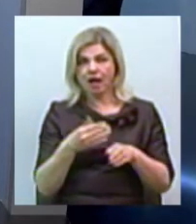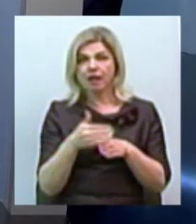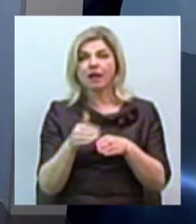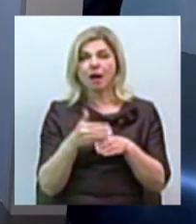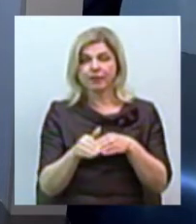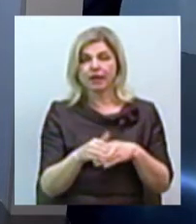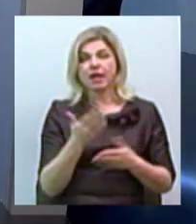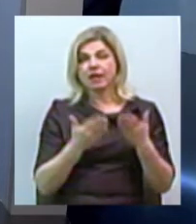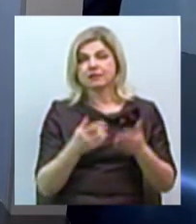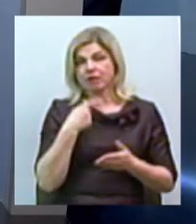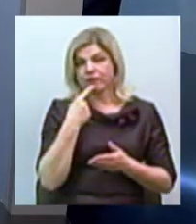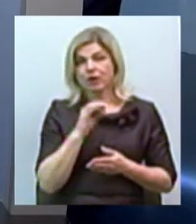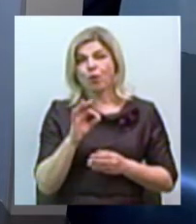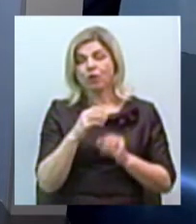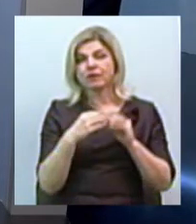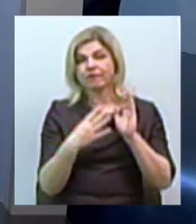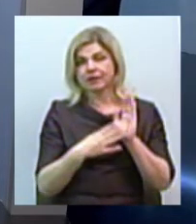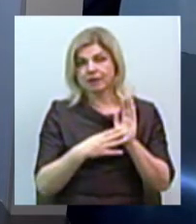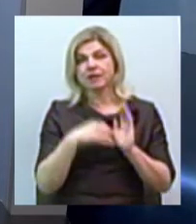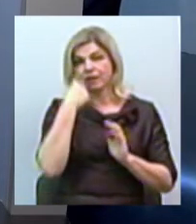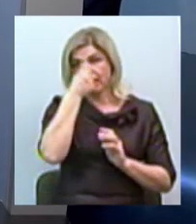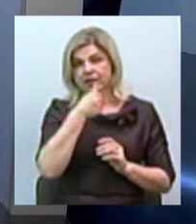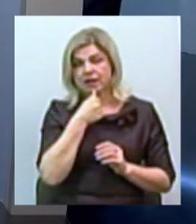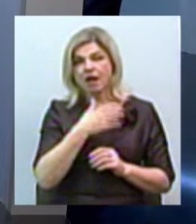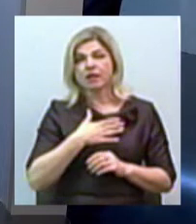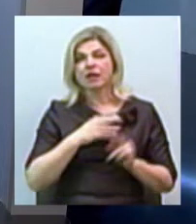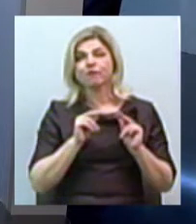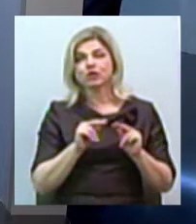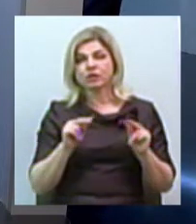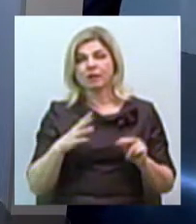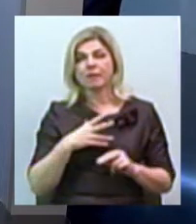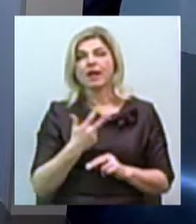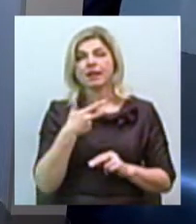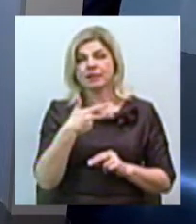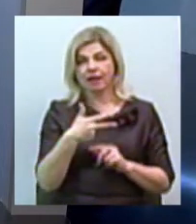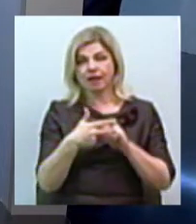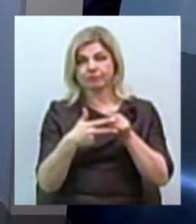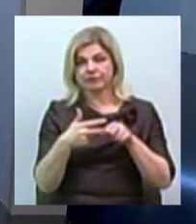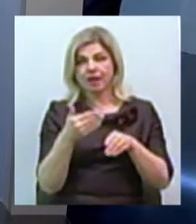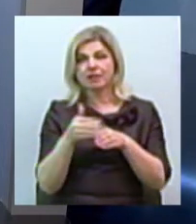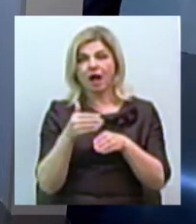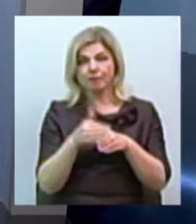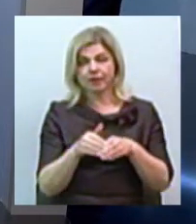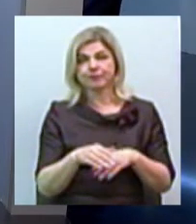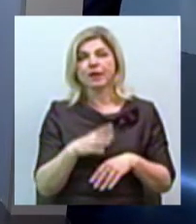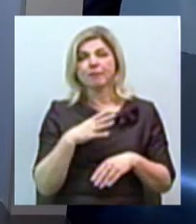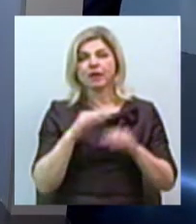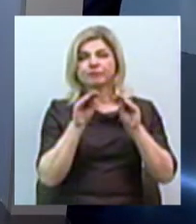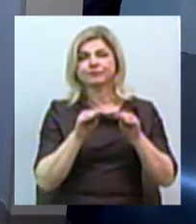про 19-й рік, то наші вчителі проходили три етапи наступні. Вони заповнювали